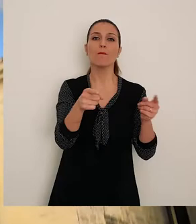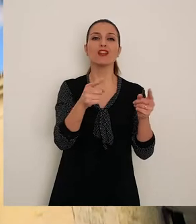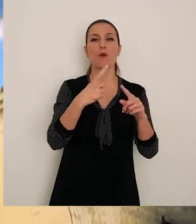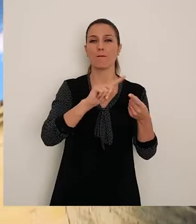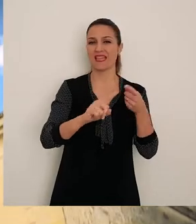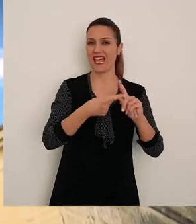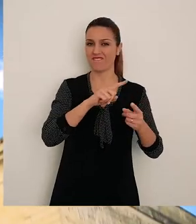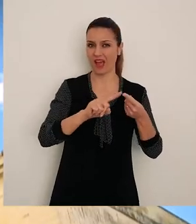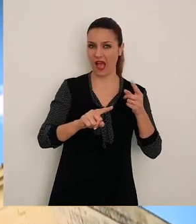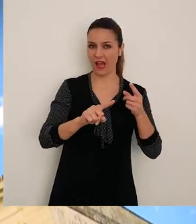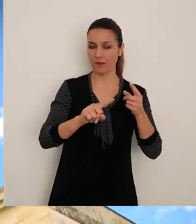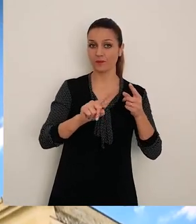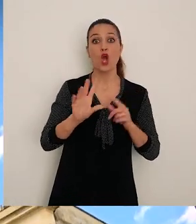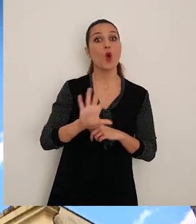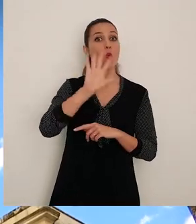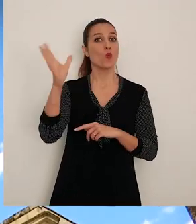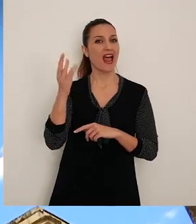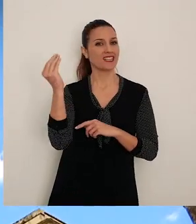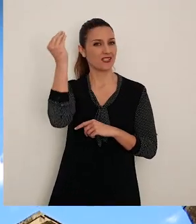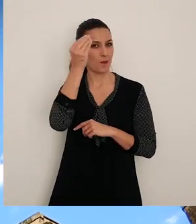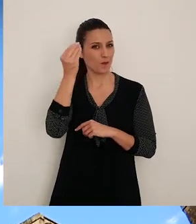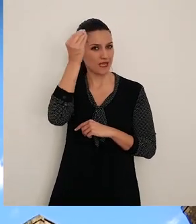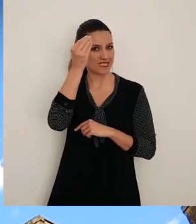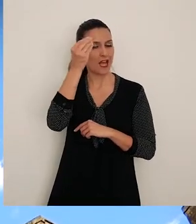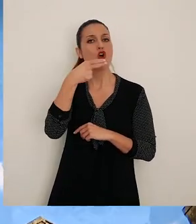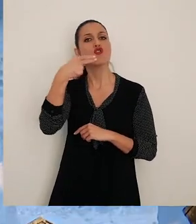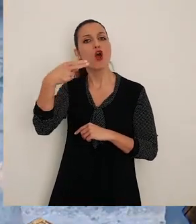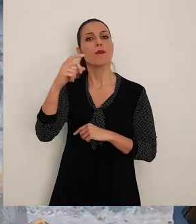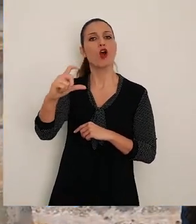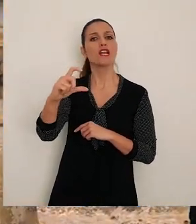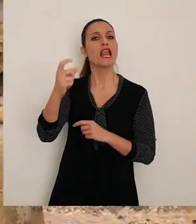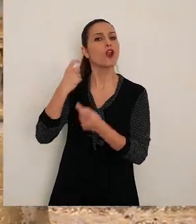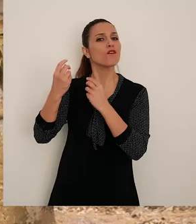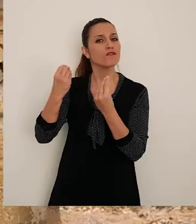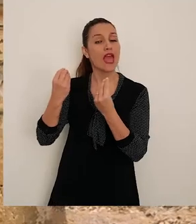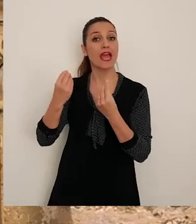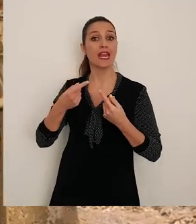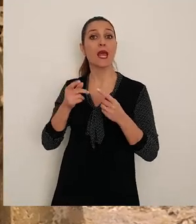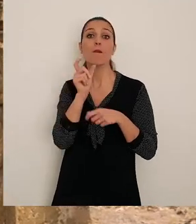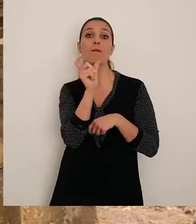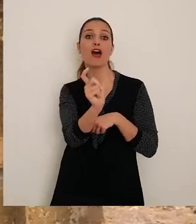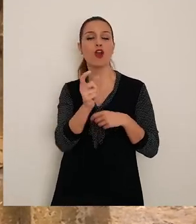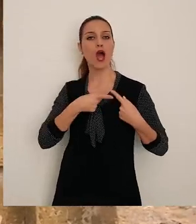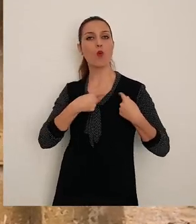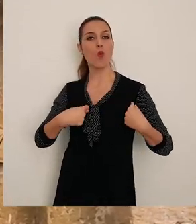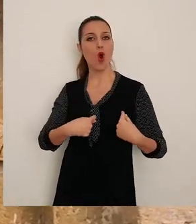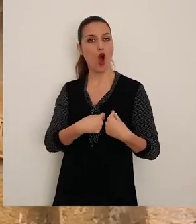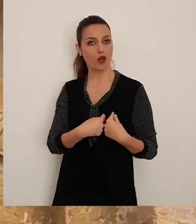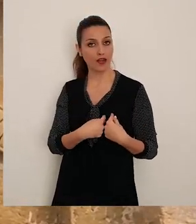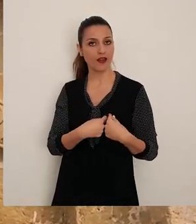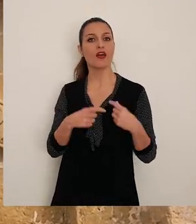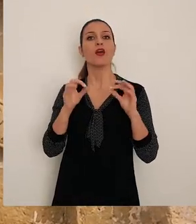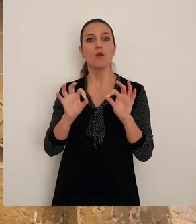Vi è anche un'altra interpretazione secondo cui il nome Corigliano deriverebbe dalla parola cuore, simbolo peraltro presente nello